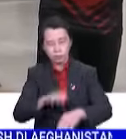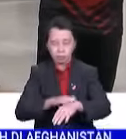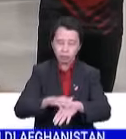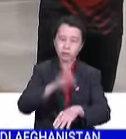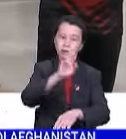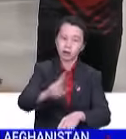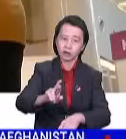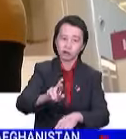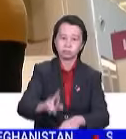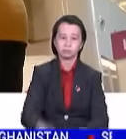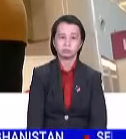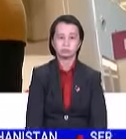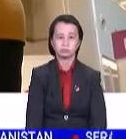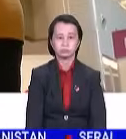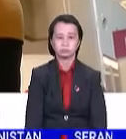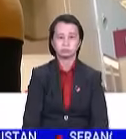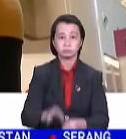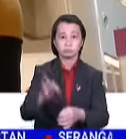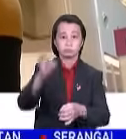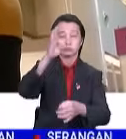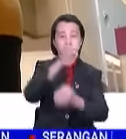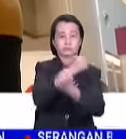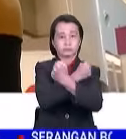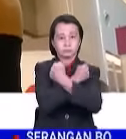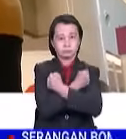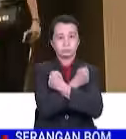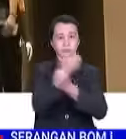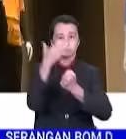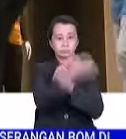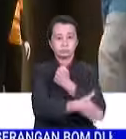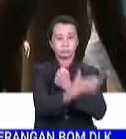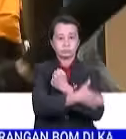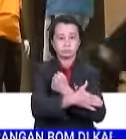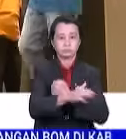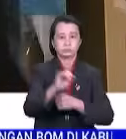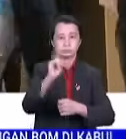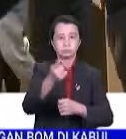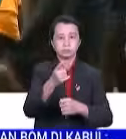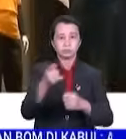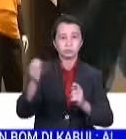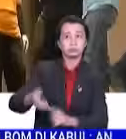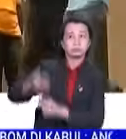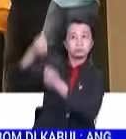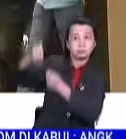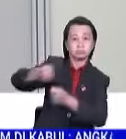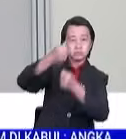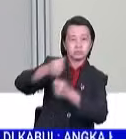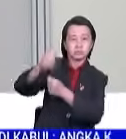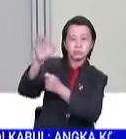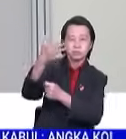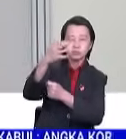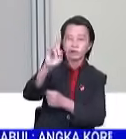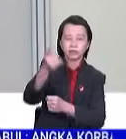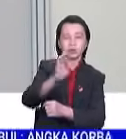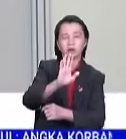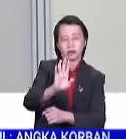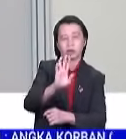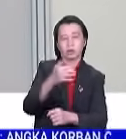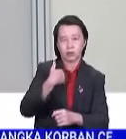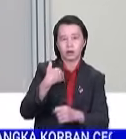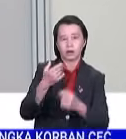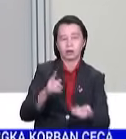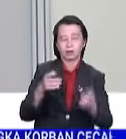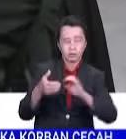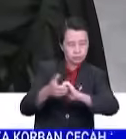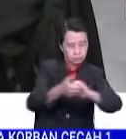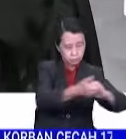seagama Semoga cinta pada negara bukan sekadar hanya mengibar jalur Gemilang semacam Atep sama-sama